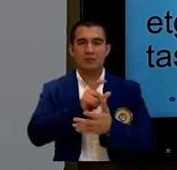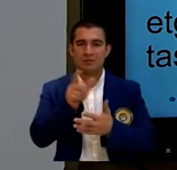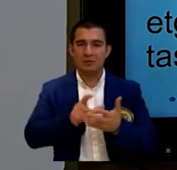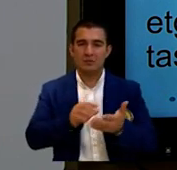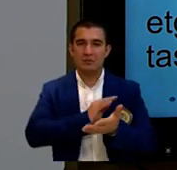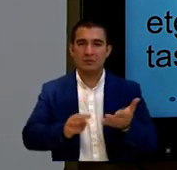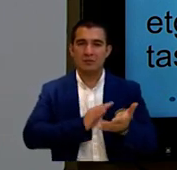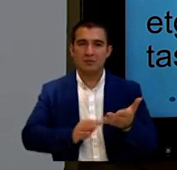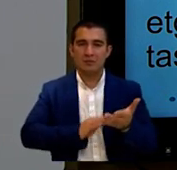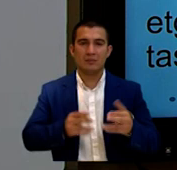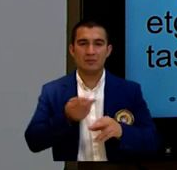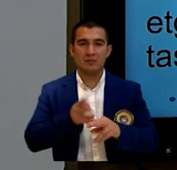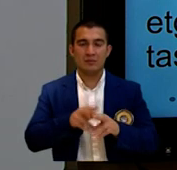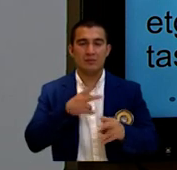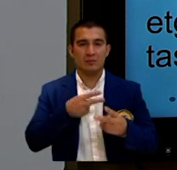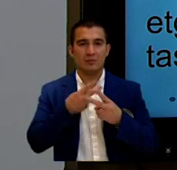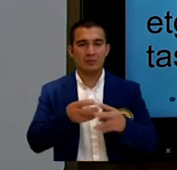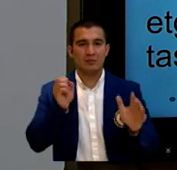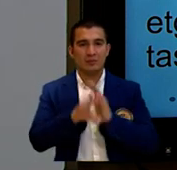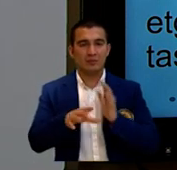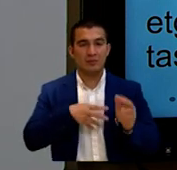she'rlari uchun zindonga tashlandi.